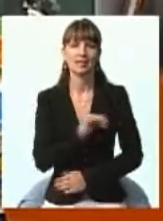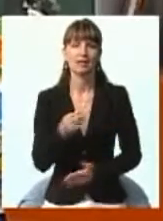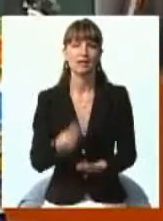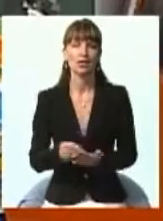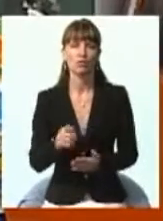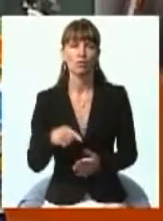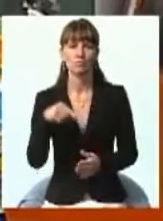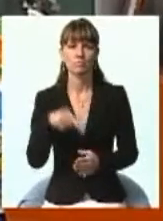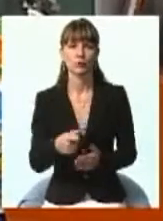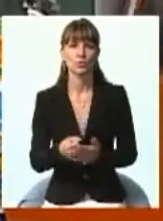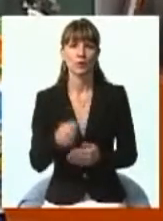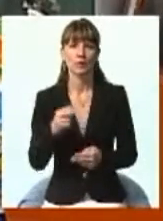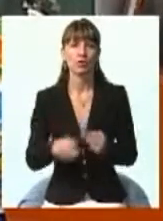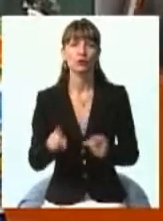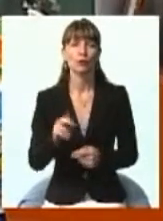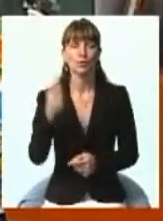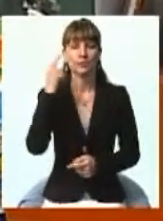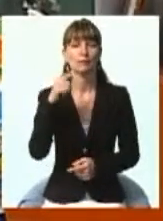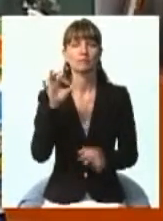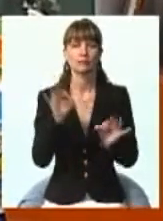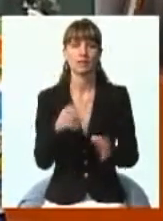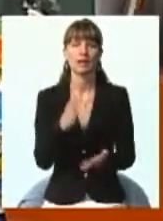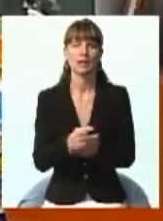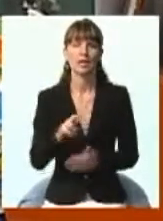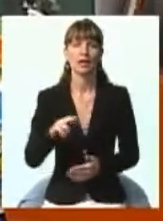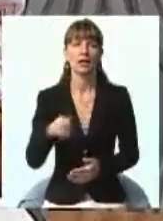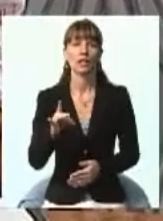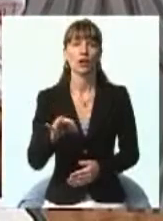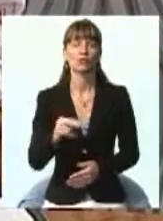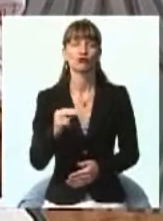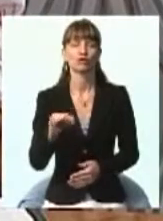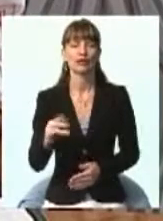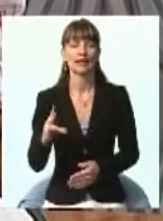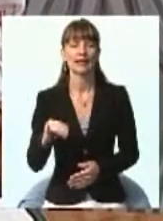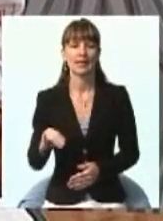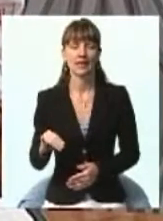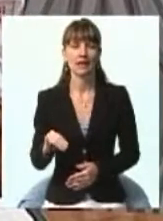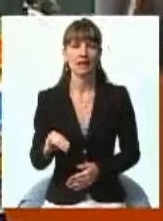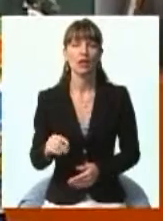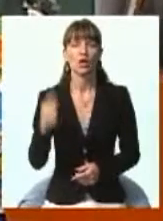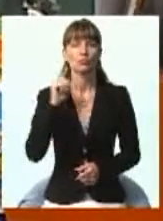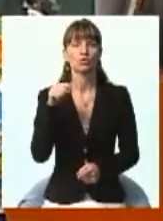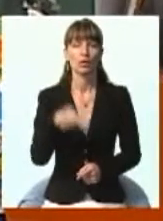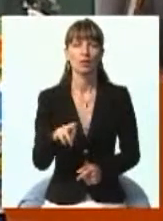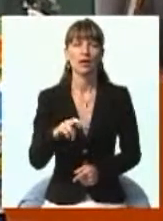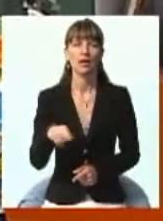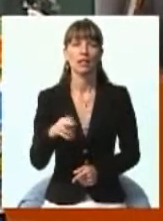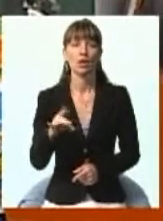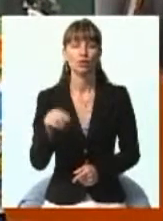щоб добити до кінця, щоб дізнатися, чи правда там є ядро, чи ні. Ось, а думаю, що там ядро, тому